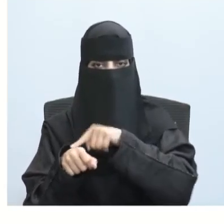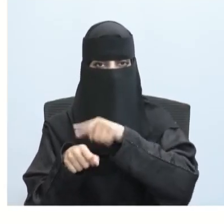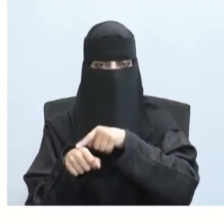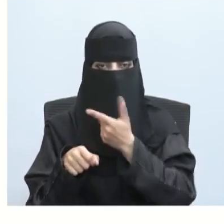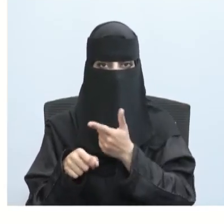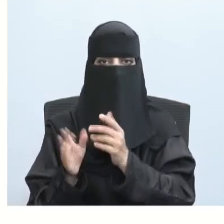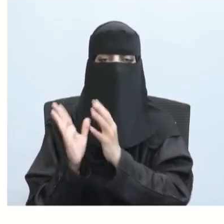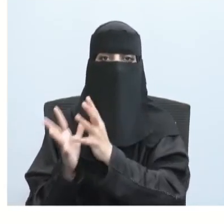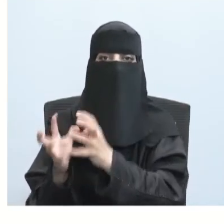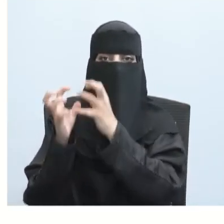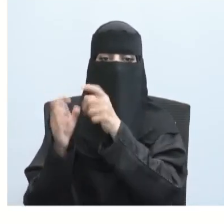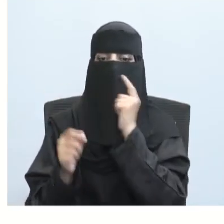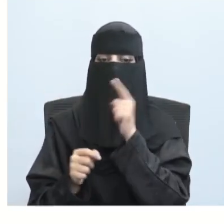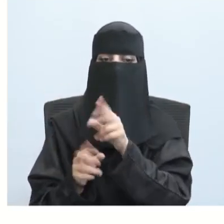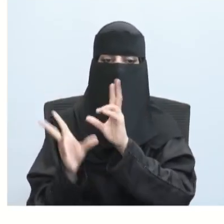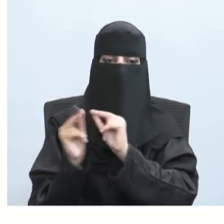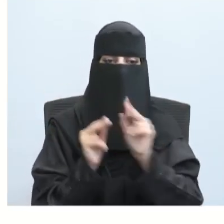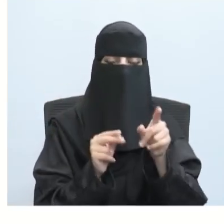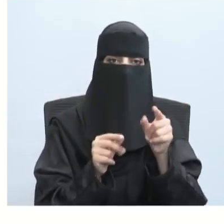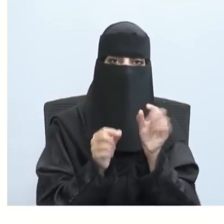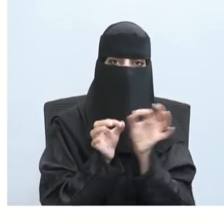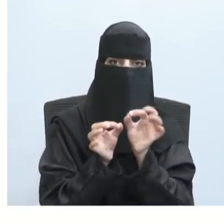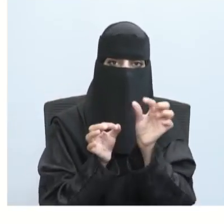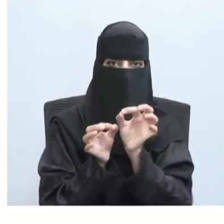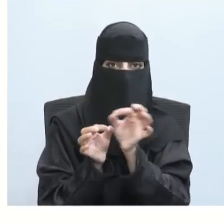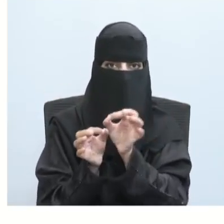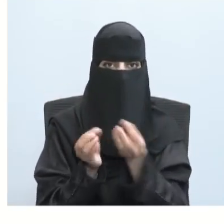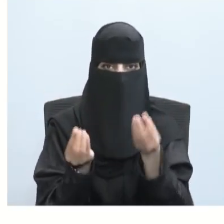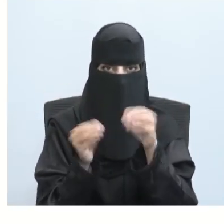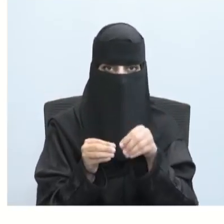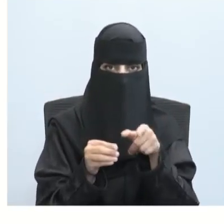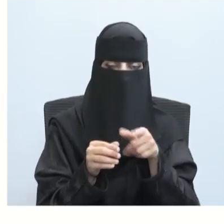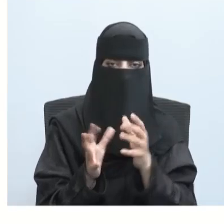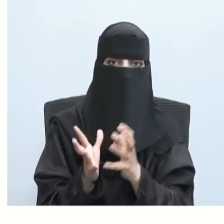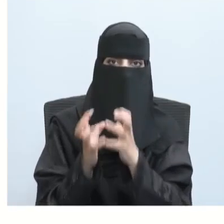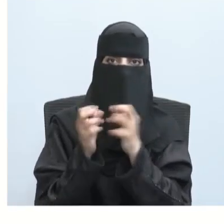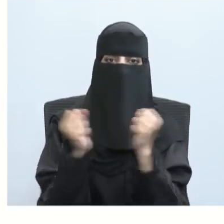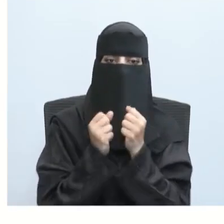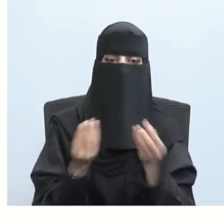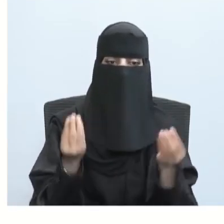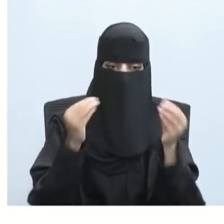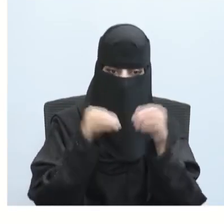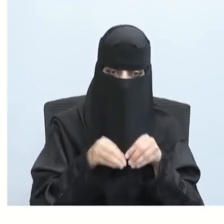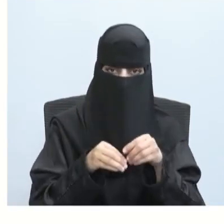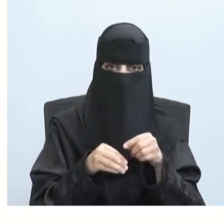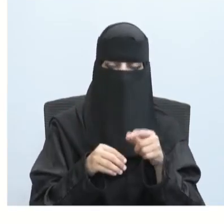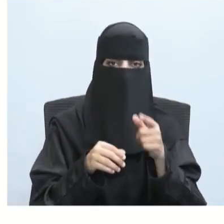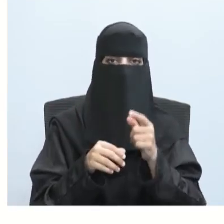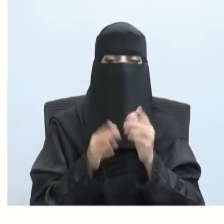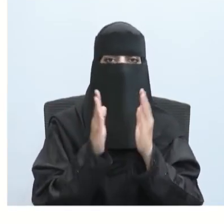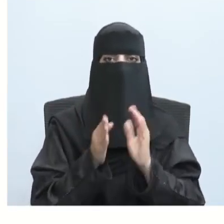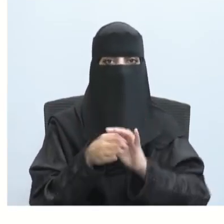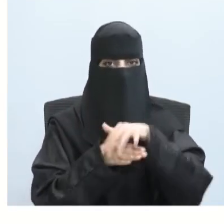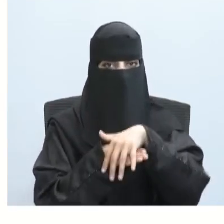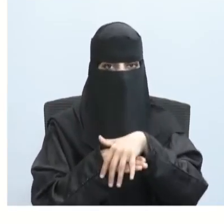بالماده الصلبه لاحظ عبر هذه الدقائق لهذه الماده في حال التبريد سوف تتحول الماده الغازيه الى